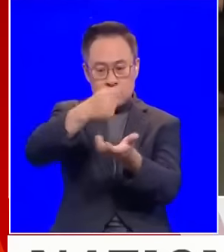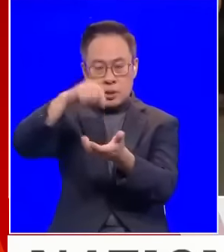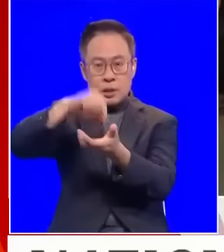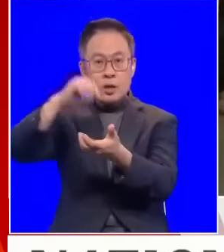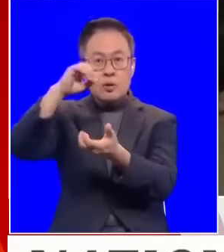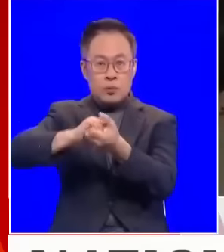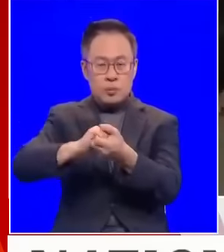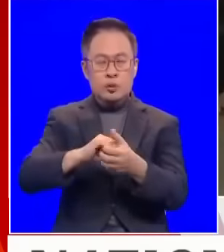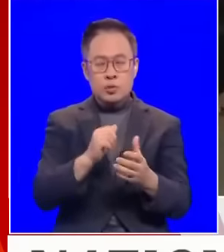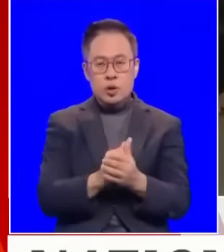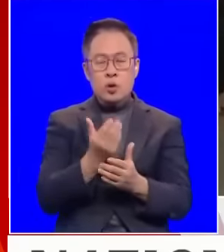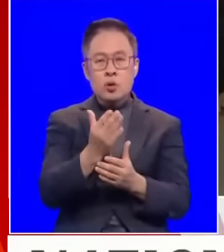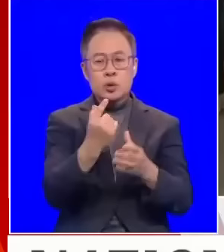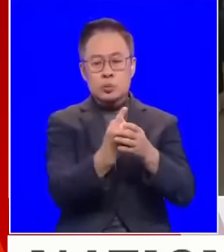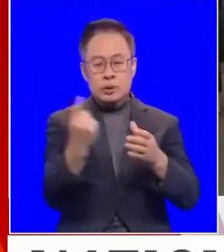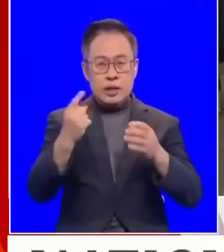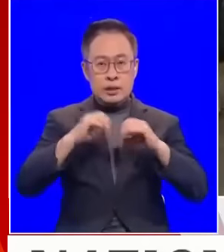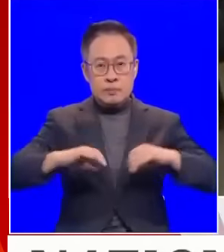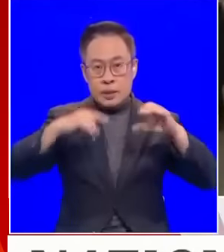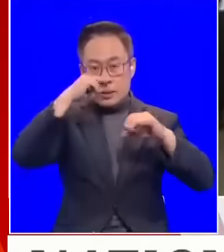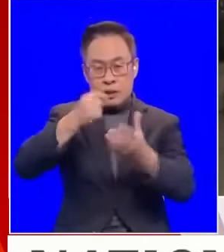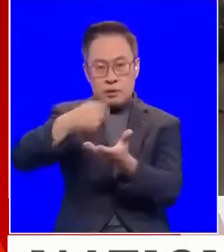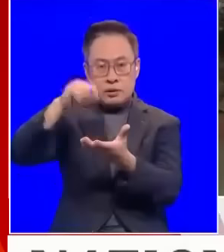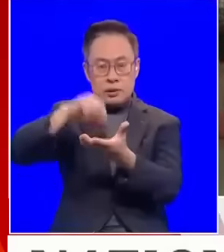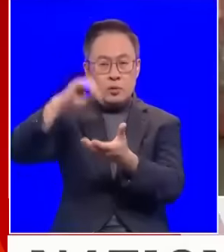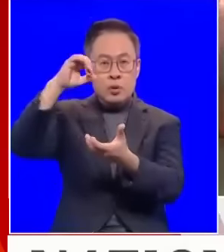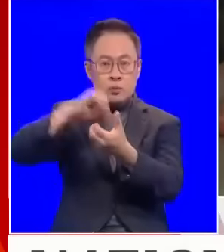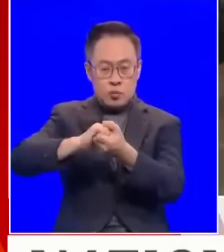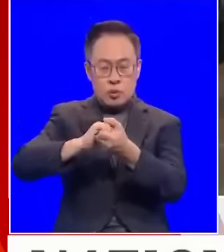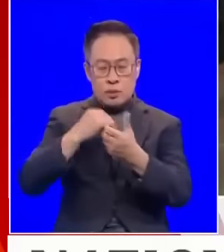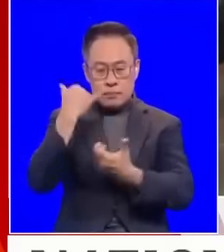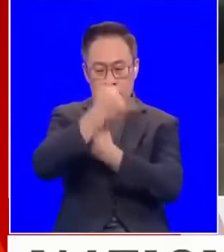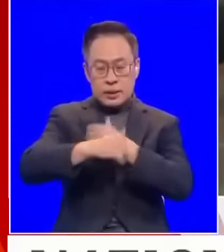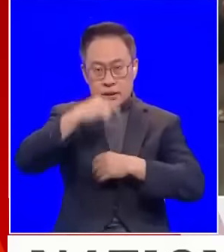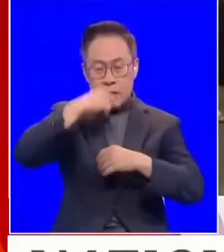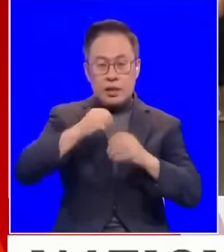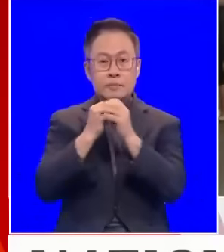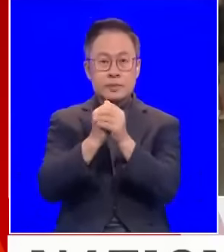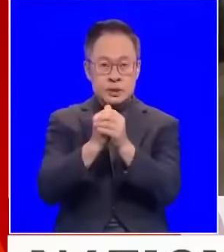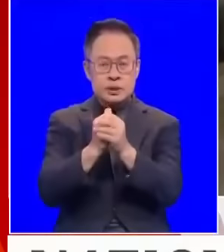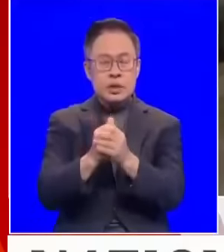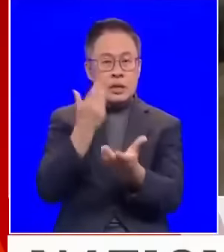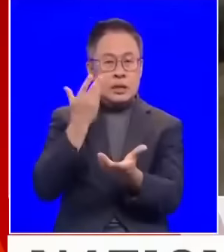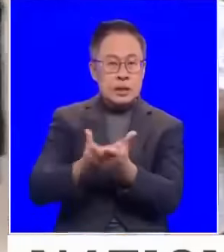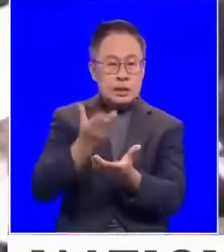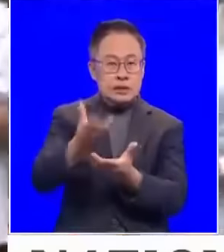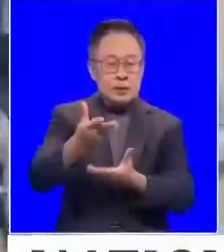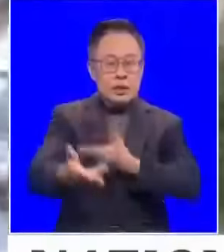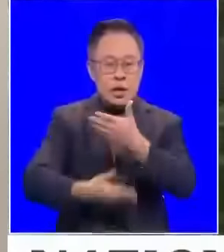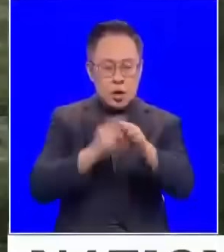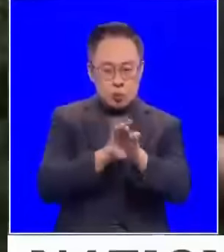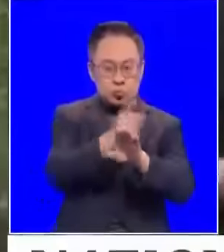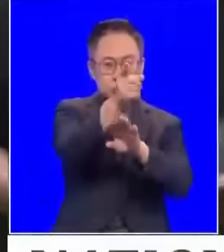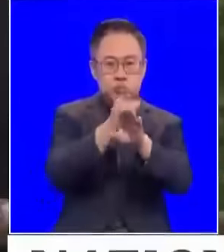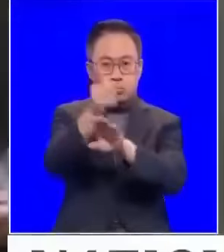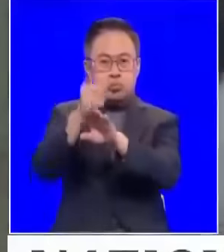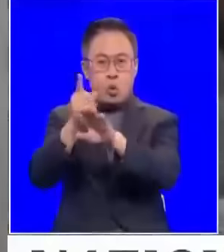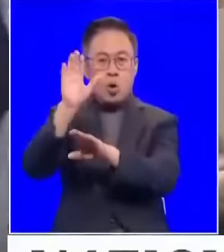รัฐบาลไทยมีอำนาจลงนามในข้อตกลงระหว่างรัฐไทยกับรัฐจีนว่าด้วยการซื้อขายระบบจรวดหลายลำกล้องขนา